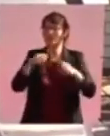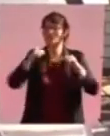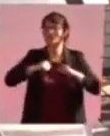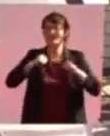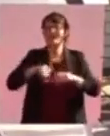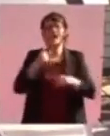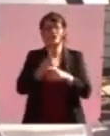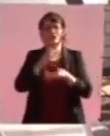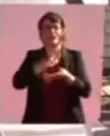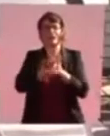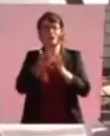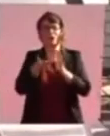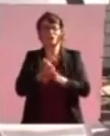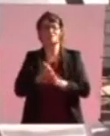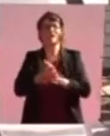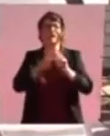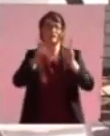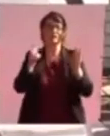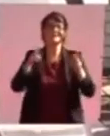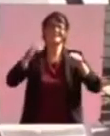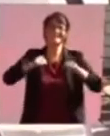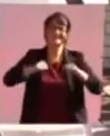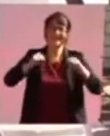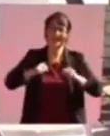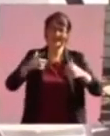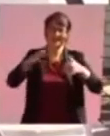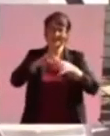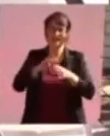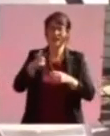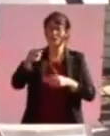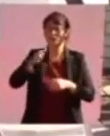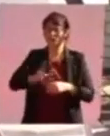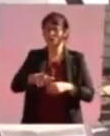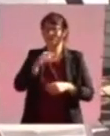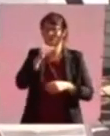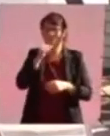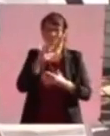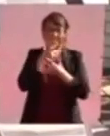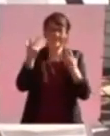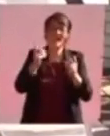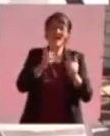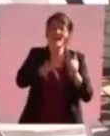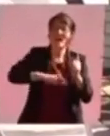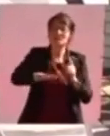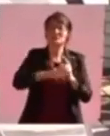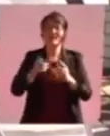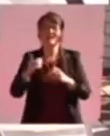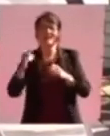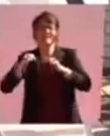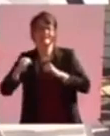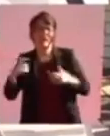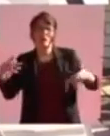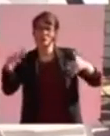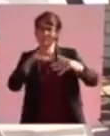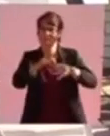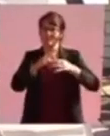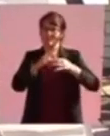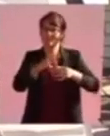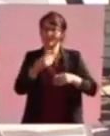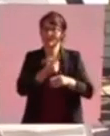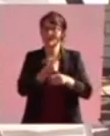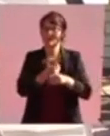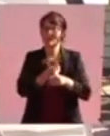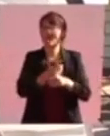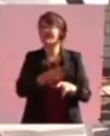mantenere il binomio quanto più possibile il binomio ambiente salute dall'altro corrente trovare strumenti all'interno